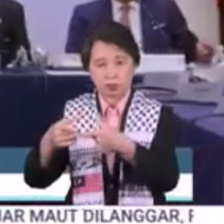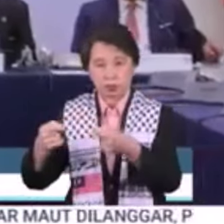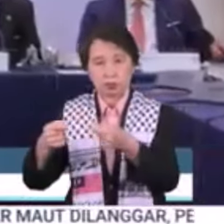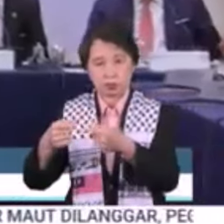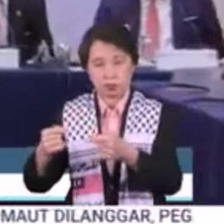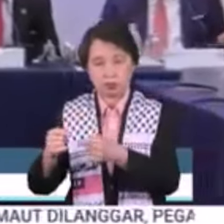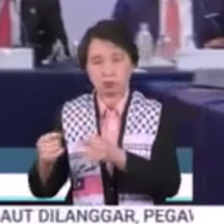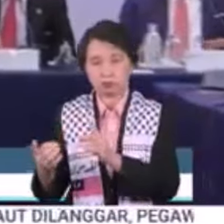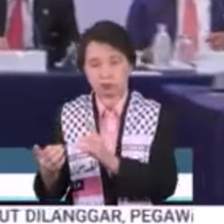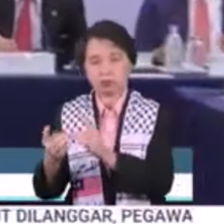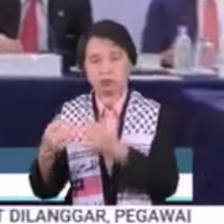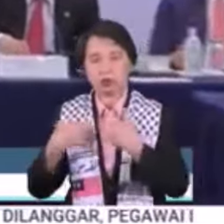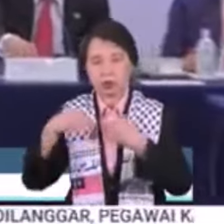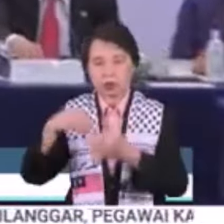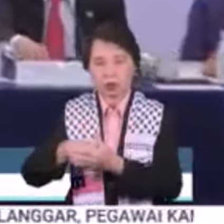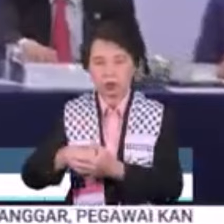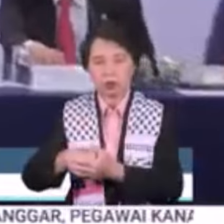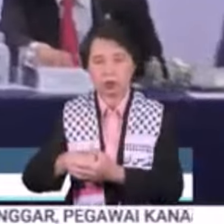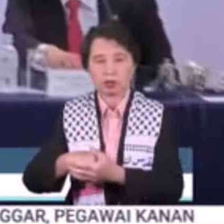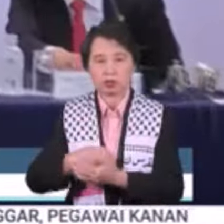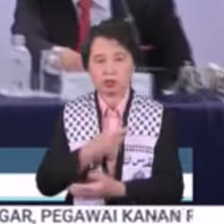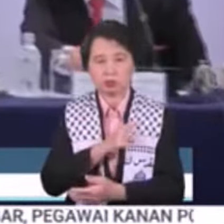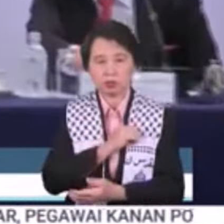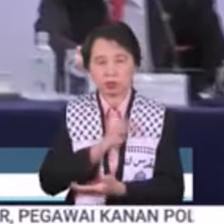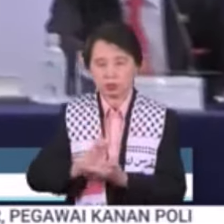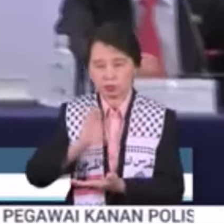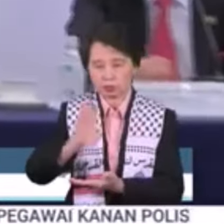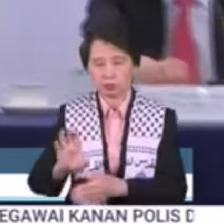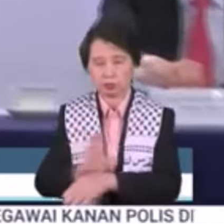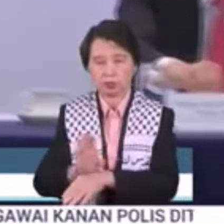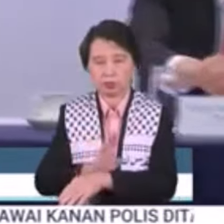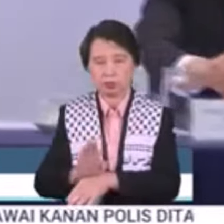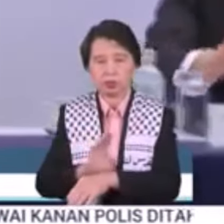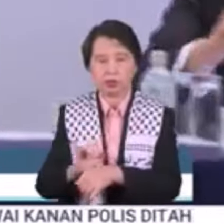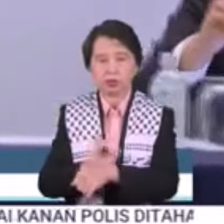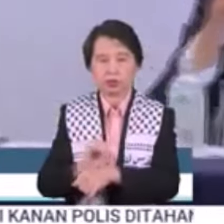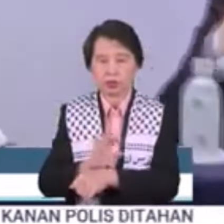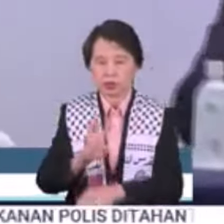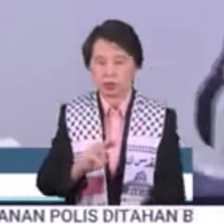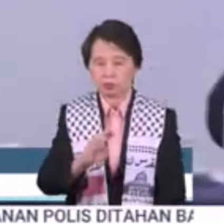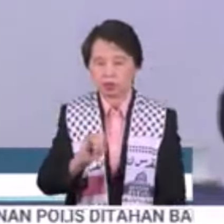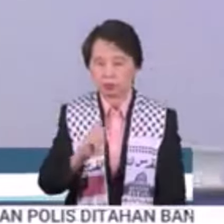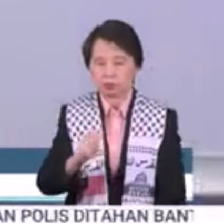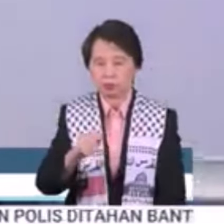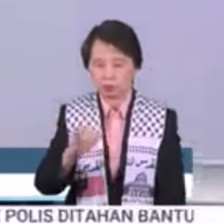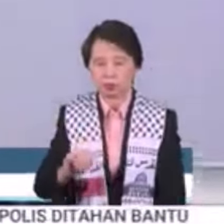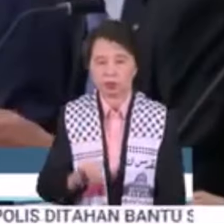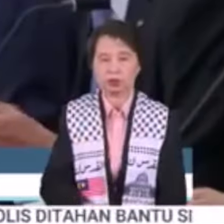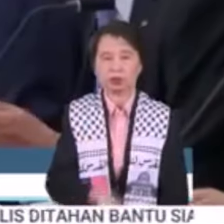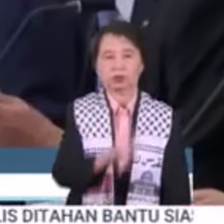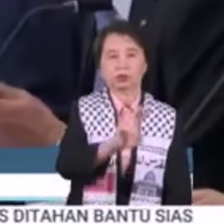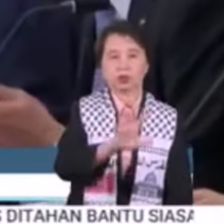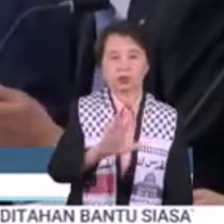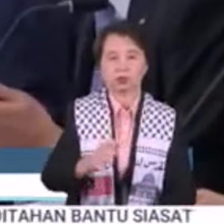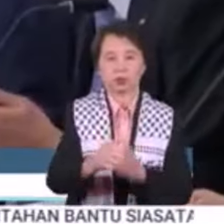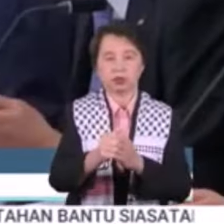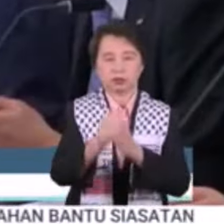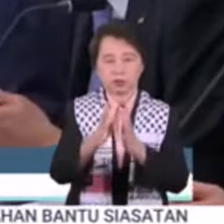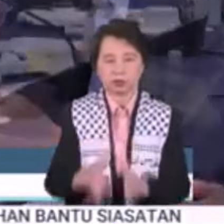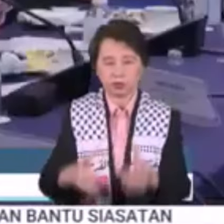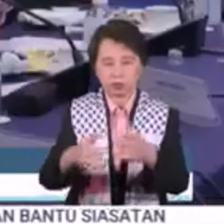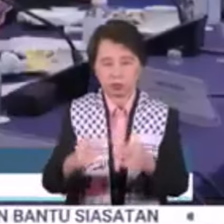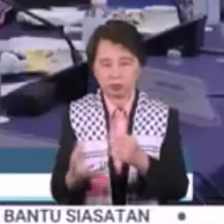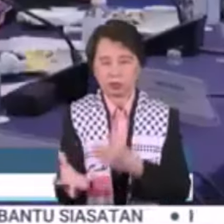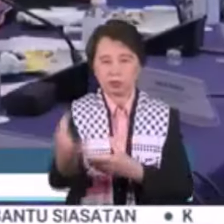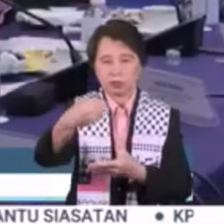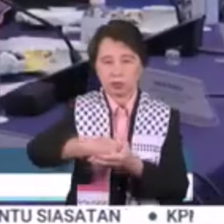Sesi meja bulat turut diadakan diselaras oleh Kementerian Pelaburan, Perdagangan dan Industri MITI. Lebih 25 pemimpin perniagaan Jepun terlibat